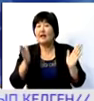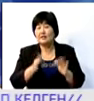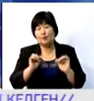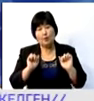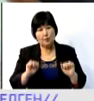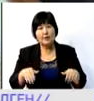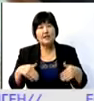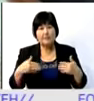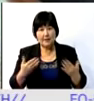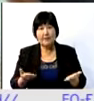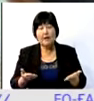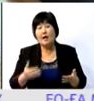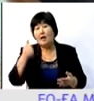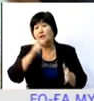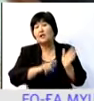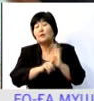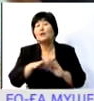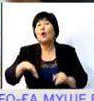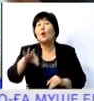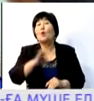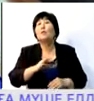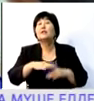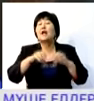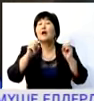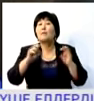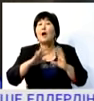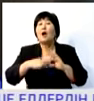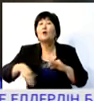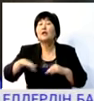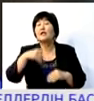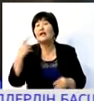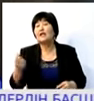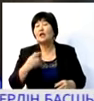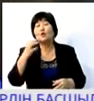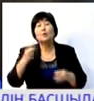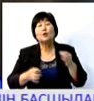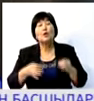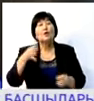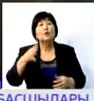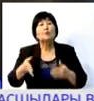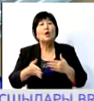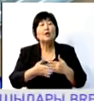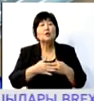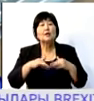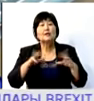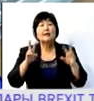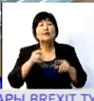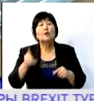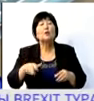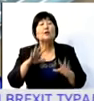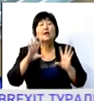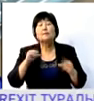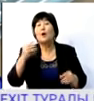бермек. Жыл басына бері облыстық мамандандырылған ауданаралық экономикалық сотында 4000-ға жуық іс қаралса, оның